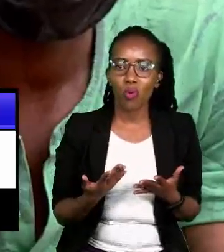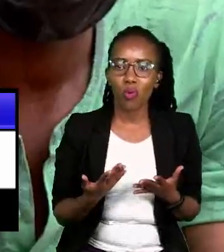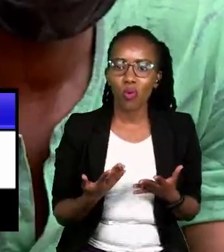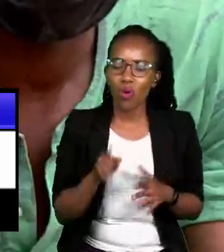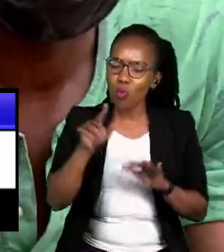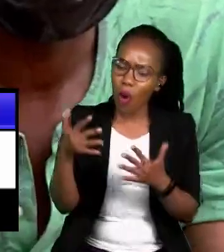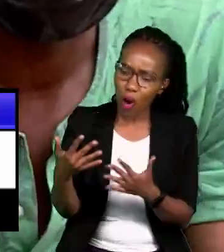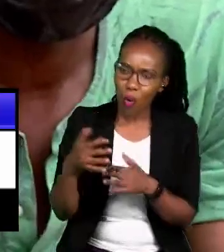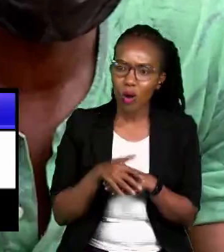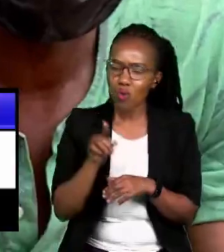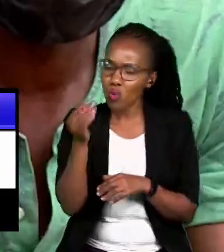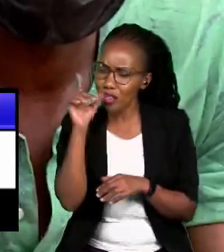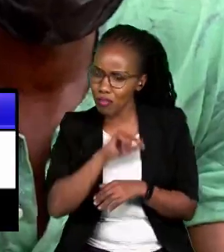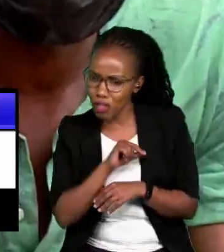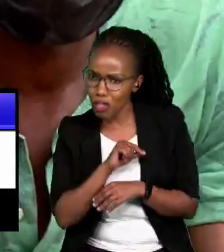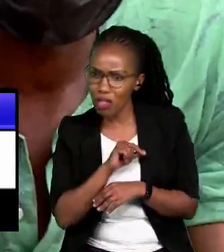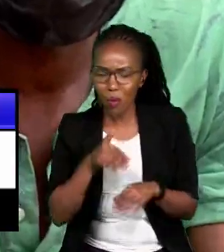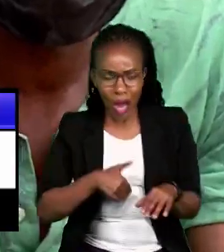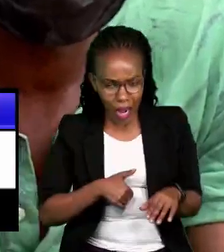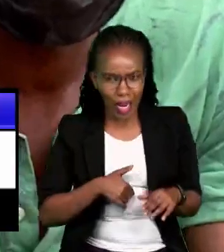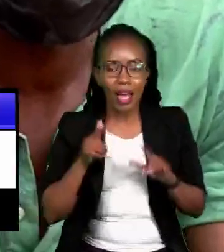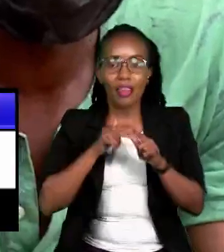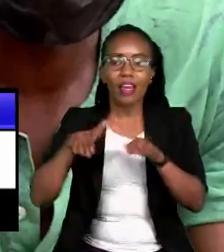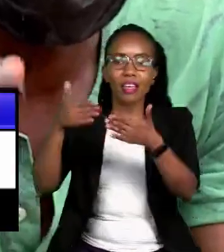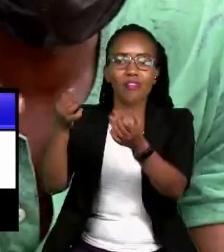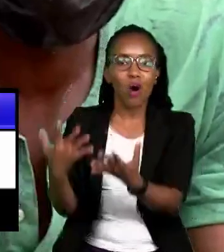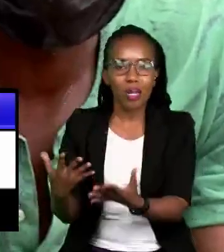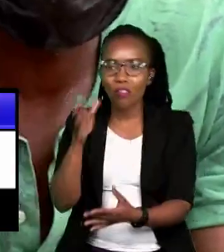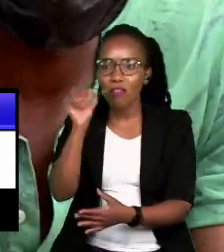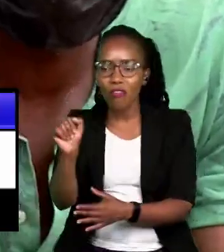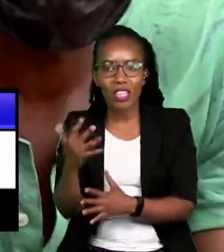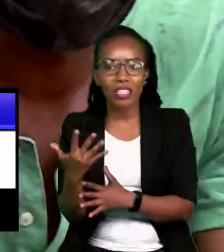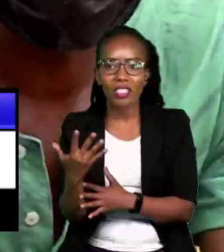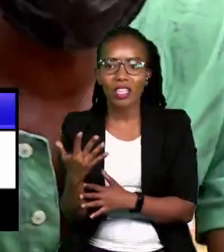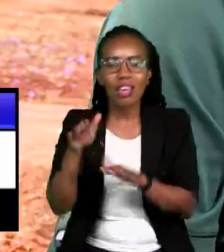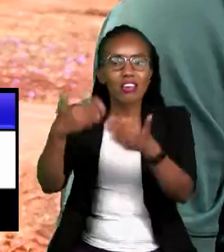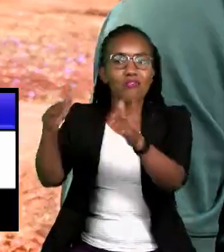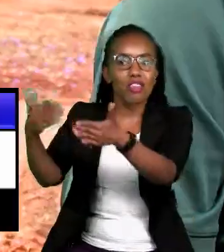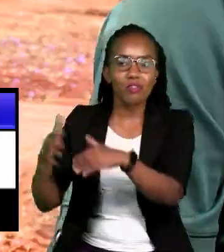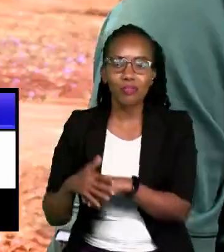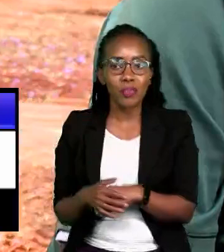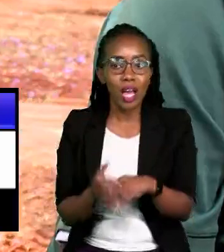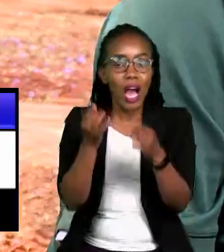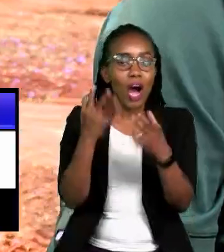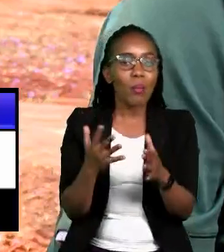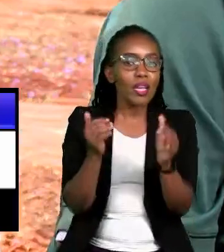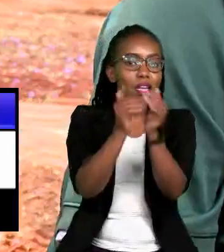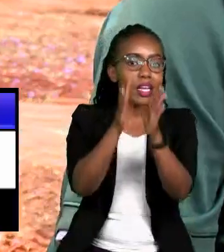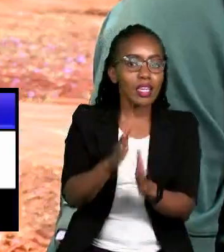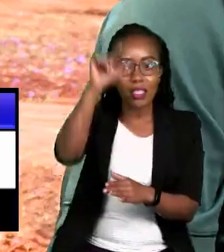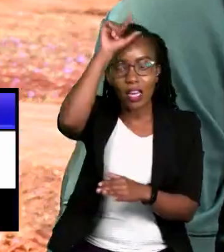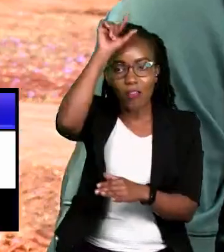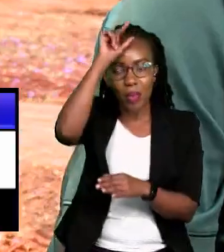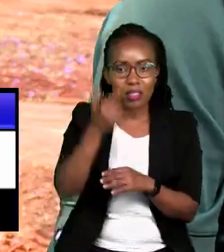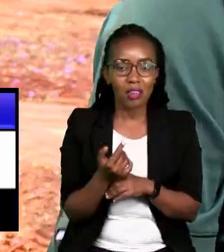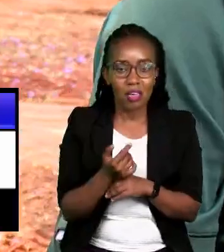namna gani? Mumekula? Tuko na cha anawapatia sui 500 500, anapatia kila kijana. Mara ngapi viongozi serikalini wamechukua pesa